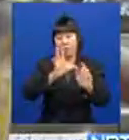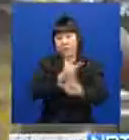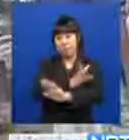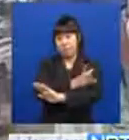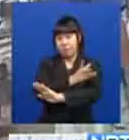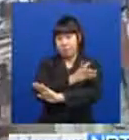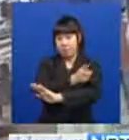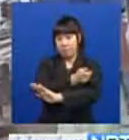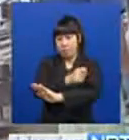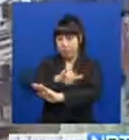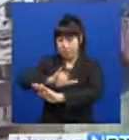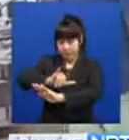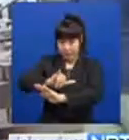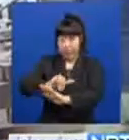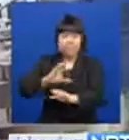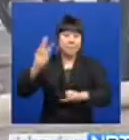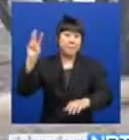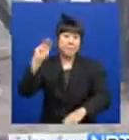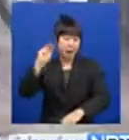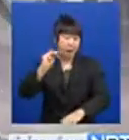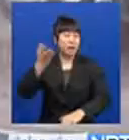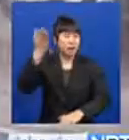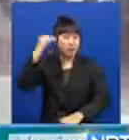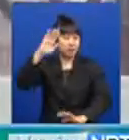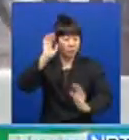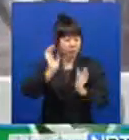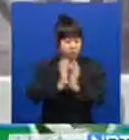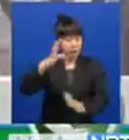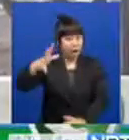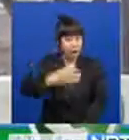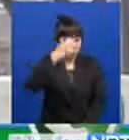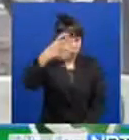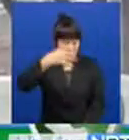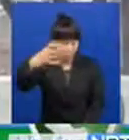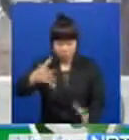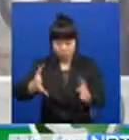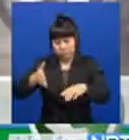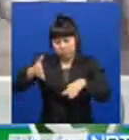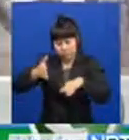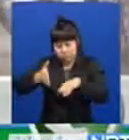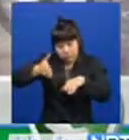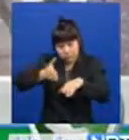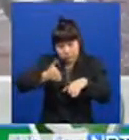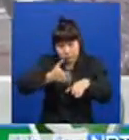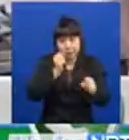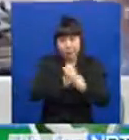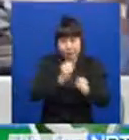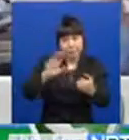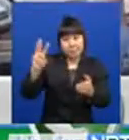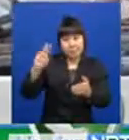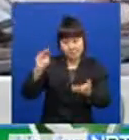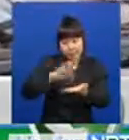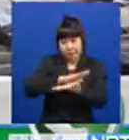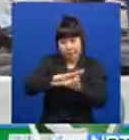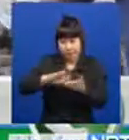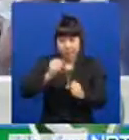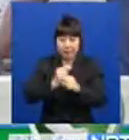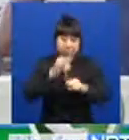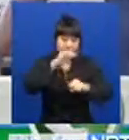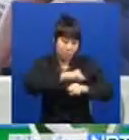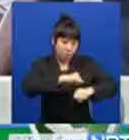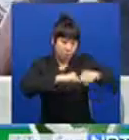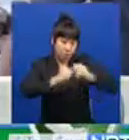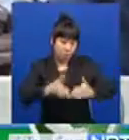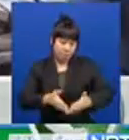ธยากำลังเลื่อยไม้ประยุงของกลางที่กองเรียงรายอยู่ในโรงเลื่อยจำนวนมากเพื่อทำเป็นไม้แปรรูปนำไปก่อสร้างพิพิธภัณ